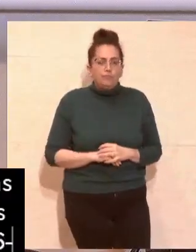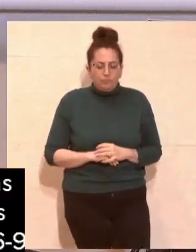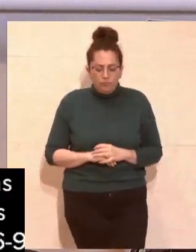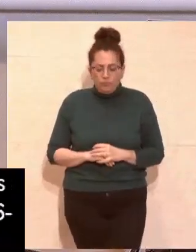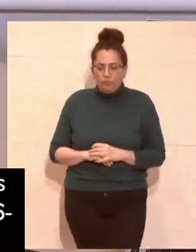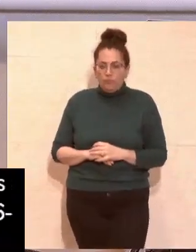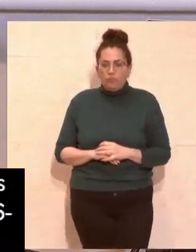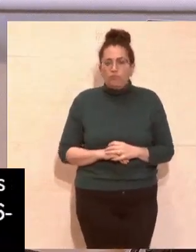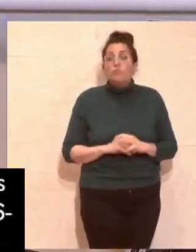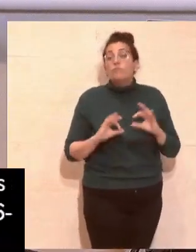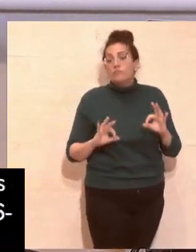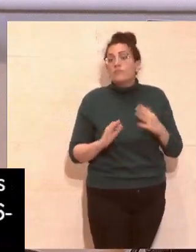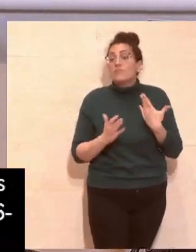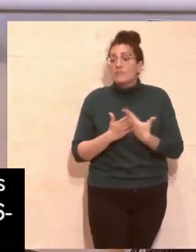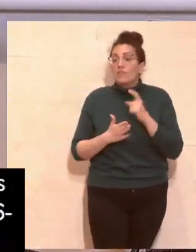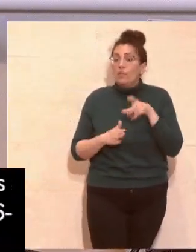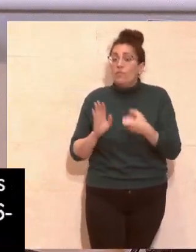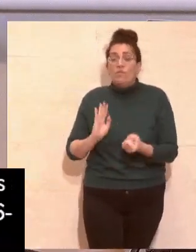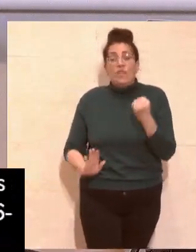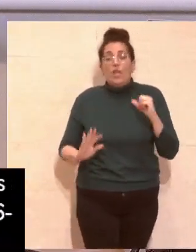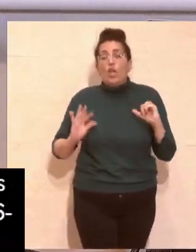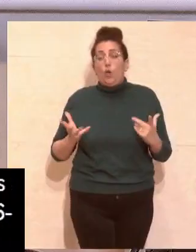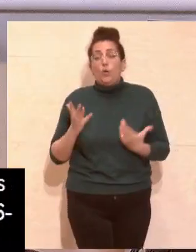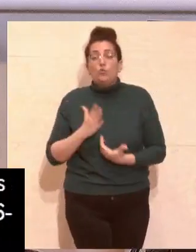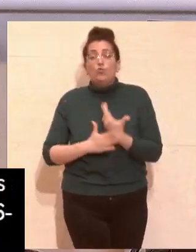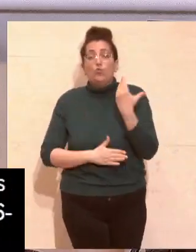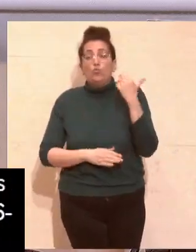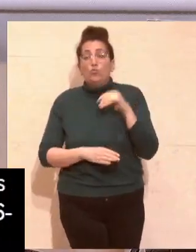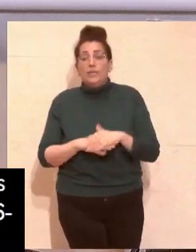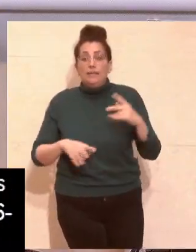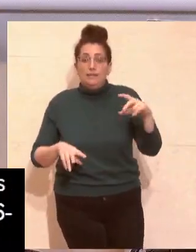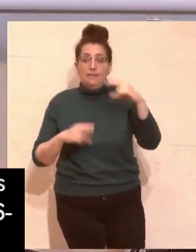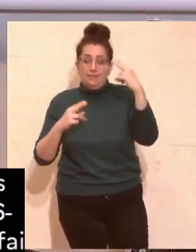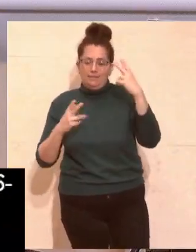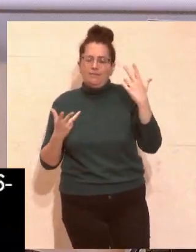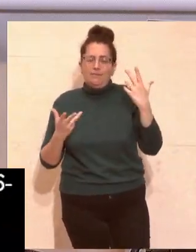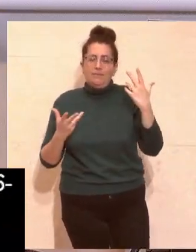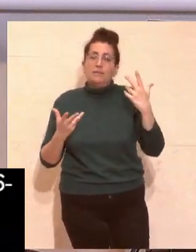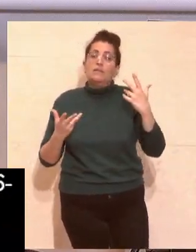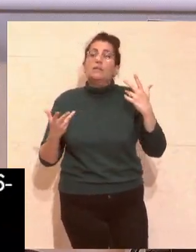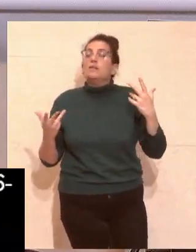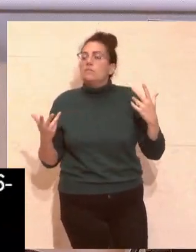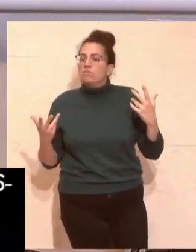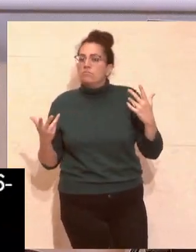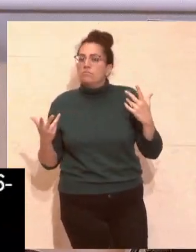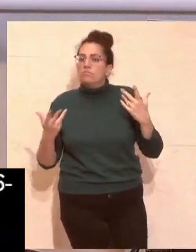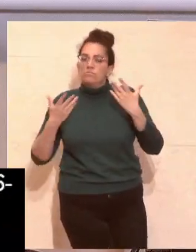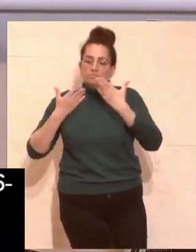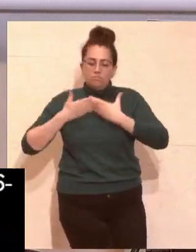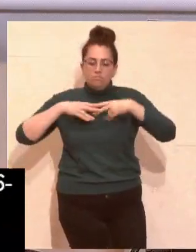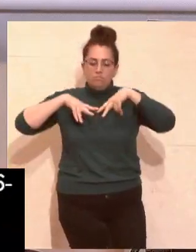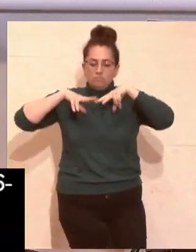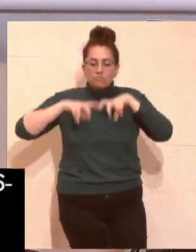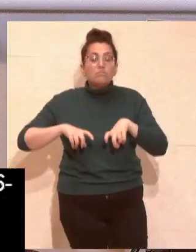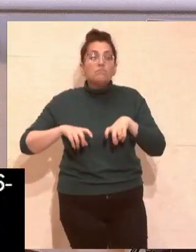diminuer au maximum le temps d'écran en journée. Et en fait, on ne montre pas d'effet significatif dans les études parce que la